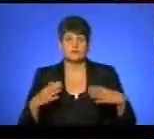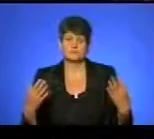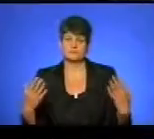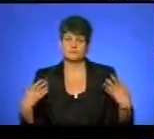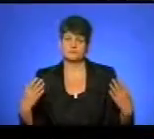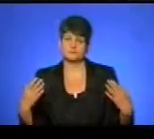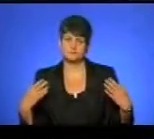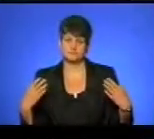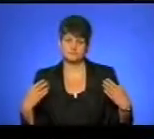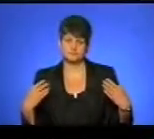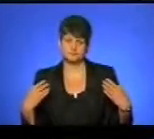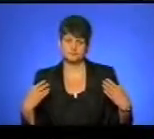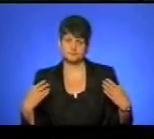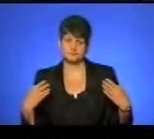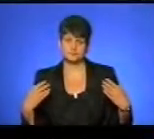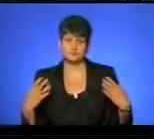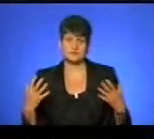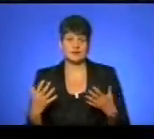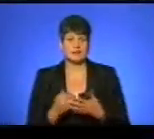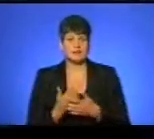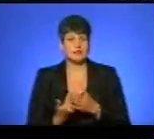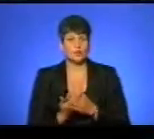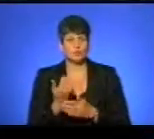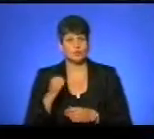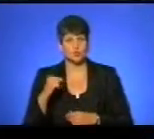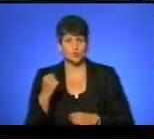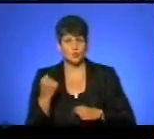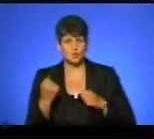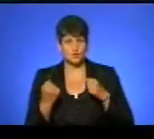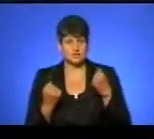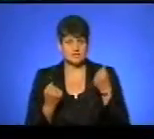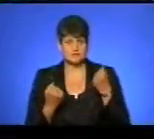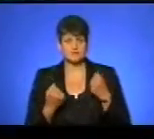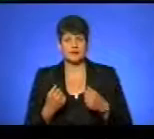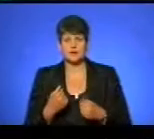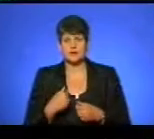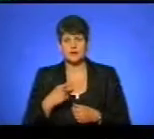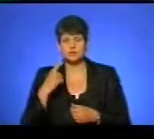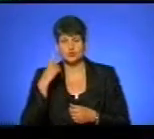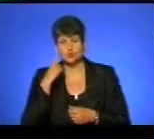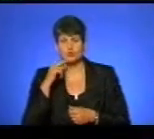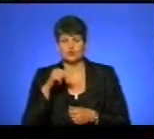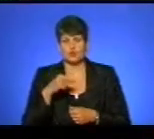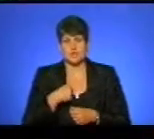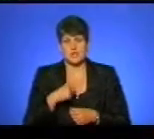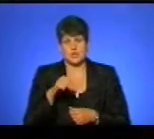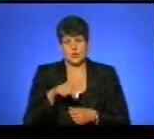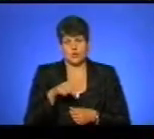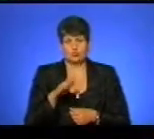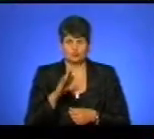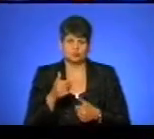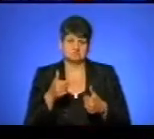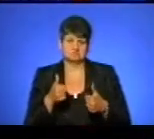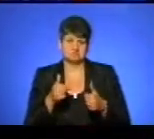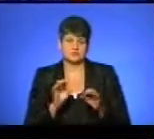розслабитися, знайти нових друзів. Я думаю, що мені тут буде дуже